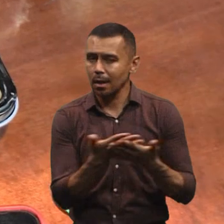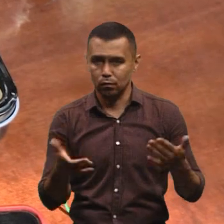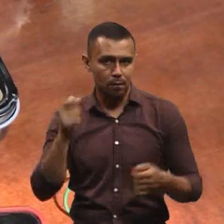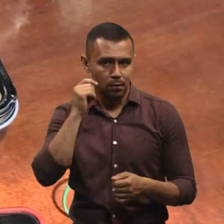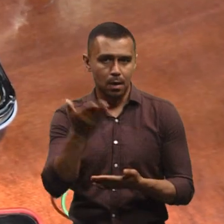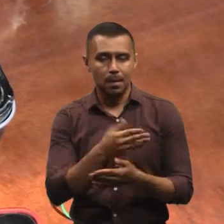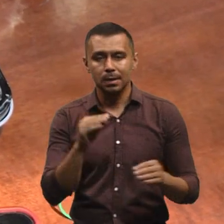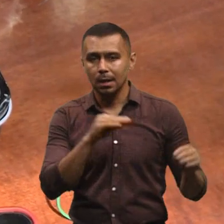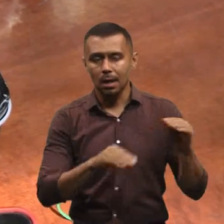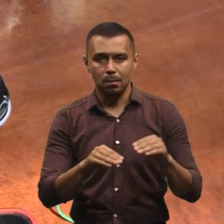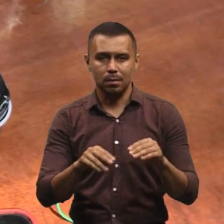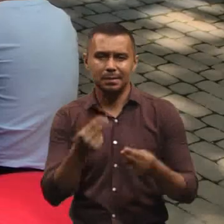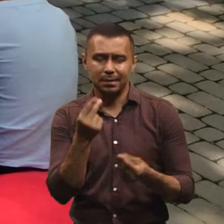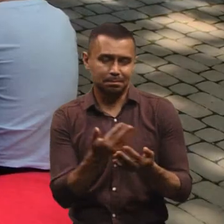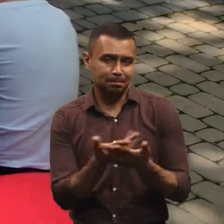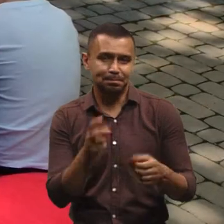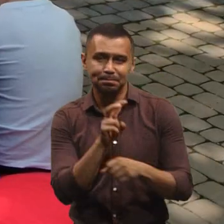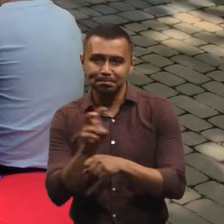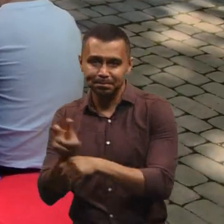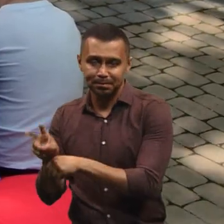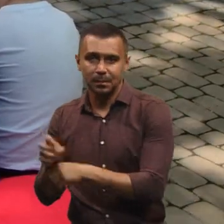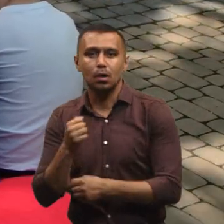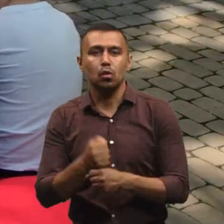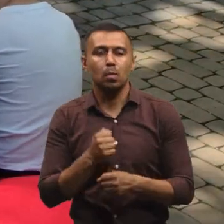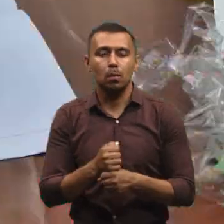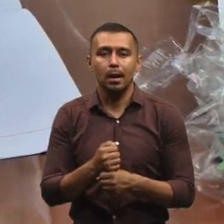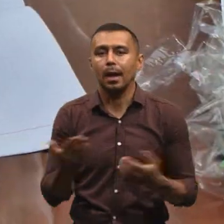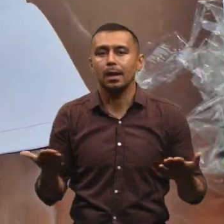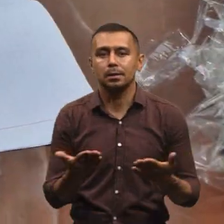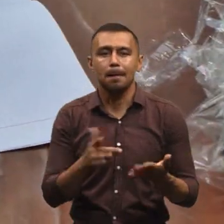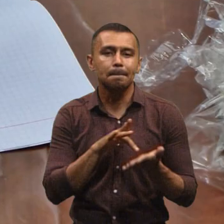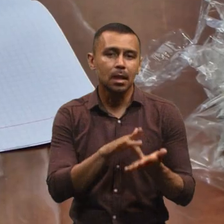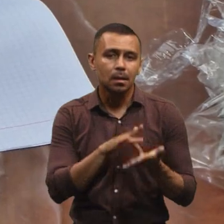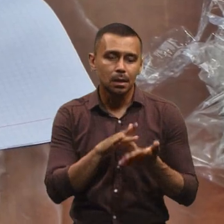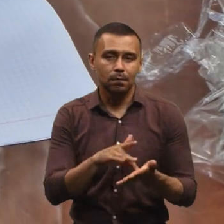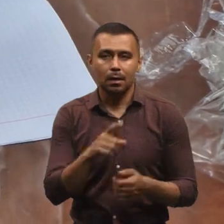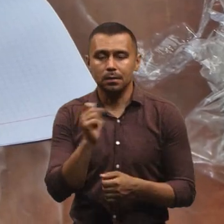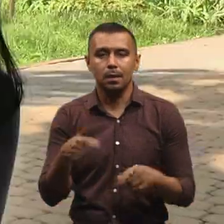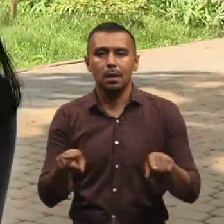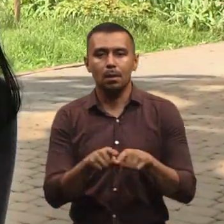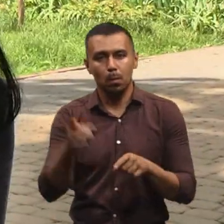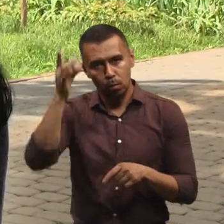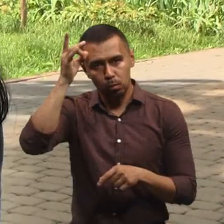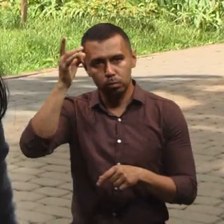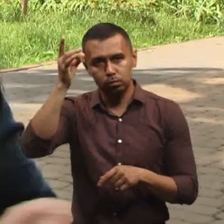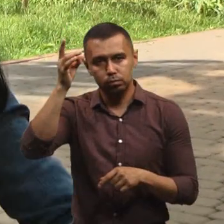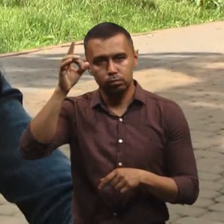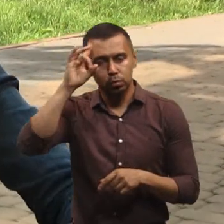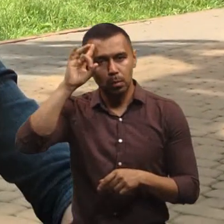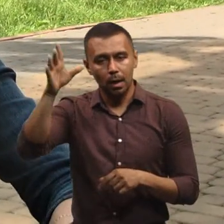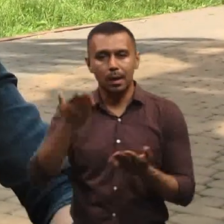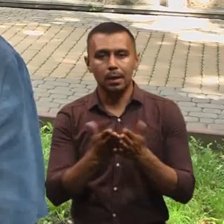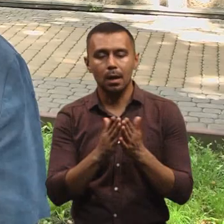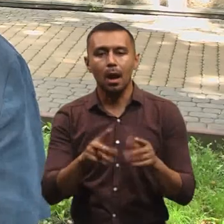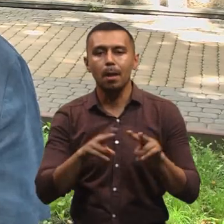ми складаємо квести ми якісь мандрівки за такими популярними книгами як